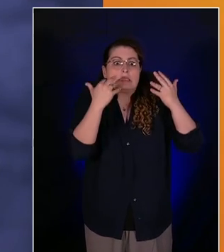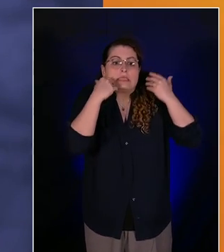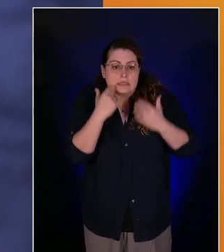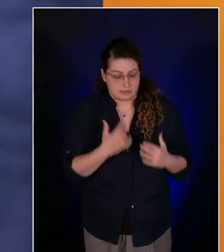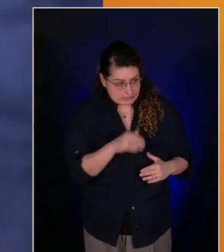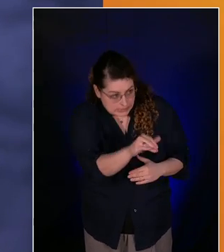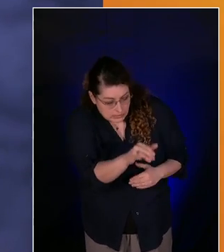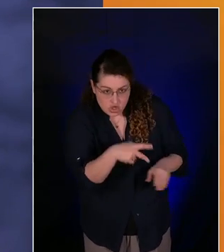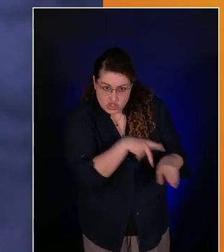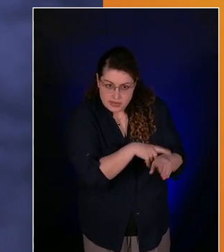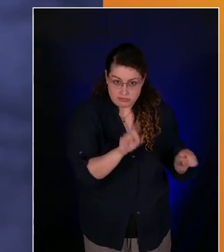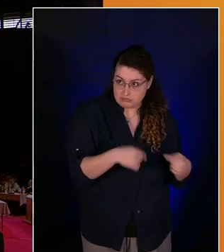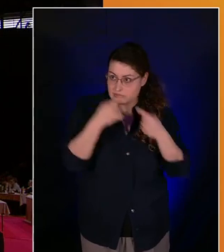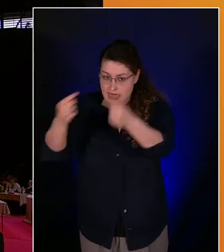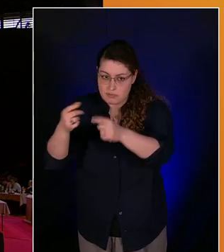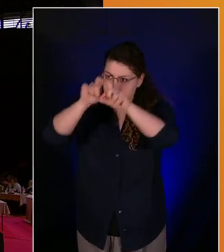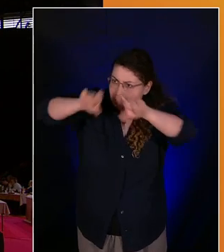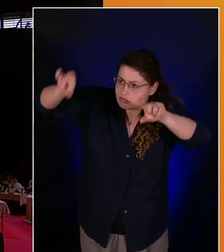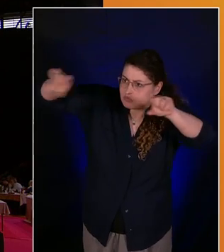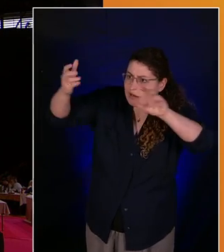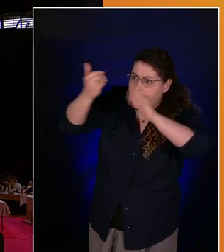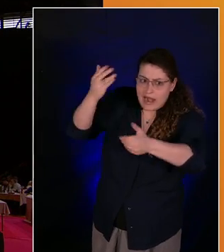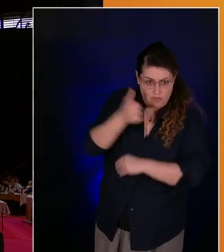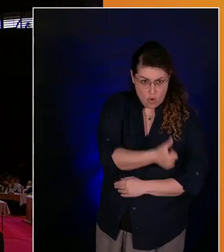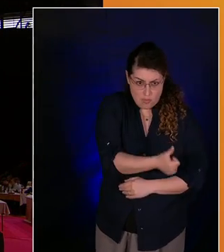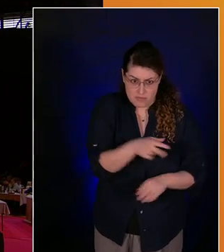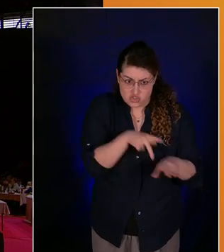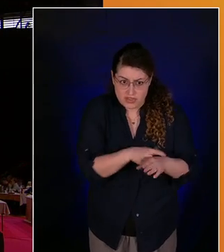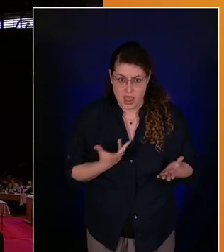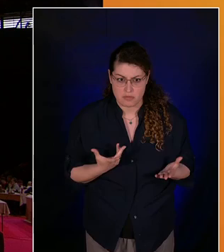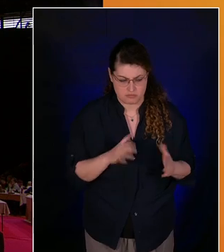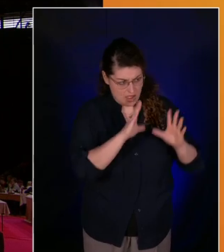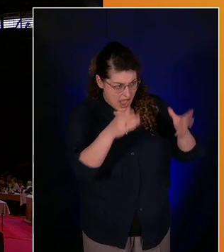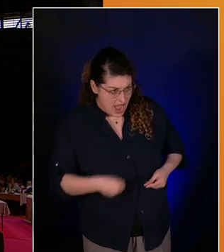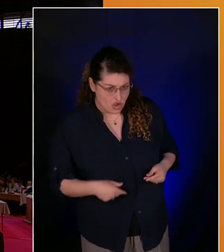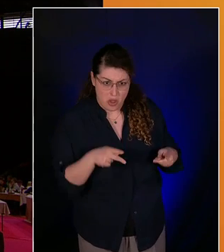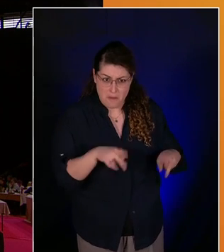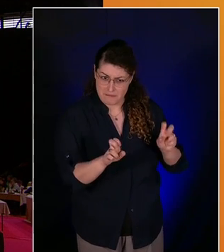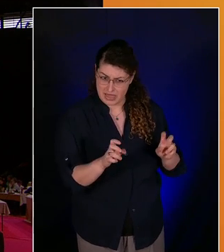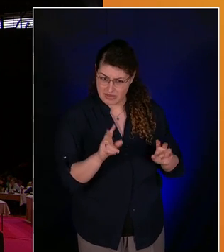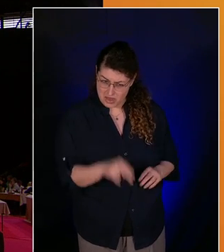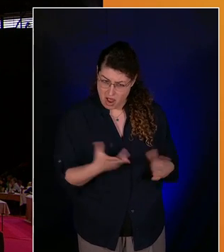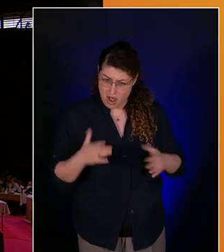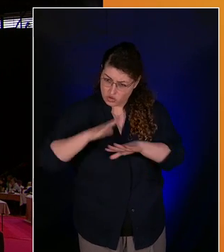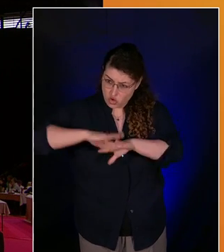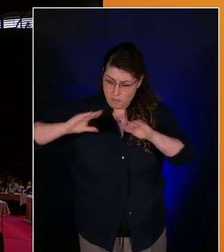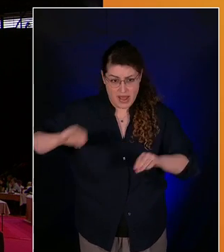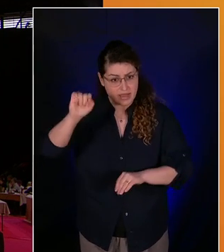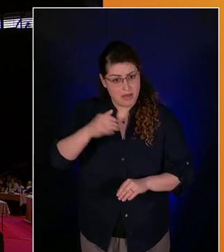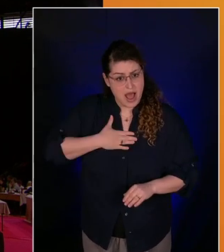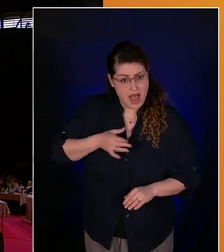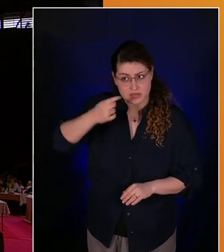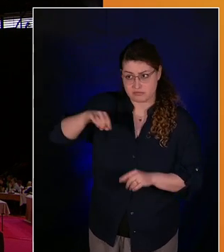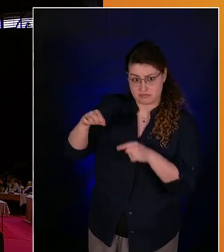banderoles même dans la montagne alors qu'un comité d'accueil pacifiste l'attendait mes camarades sur place sont sont en train de se faire